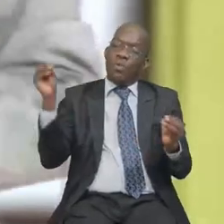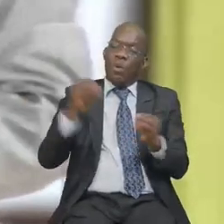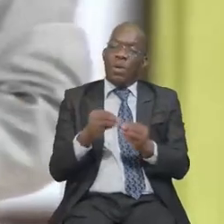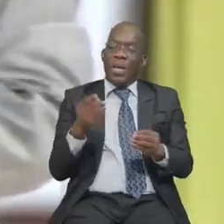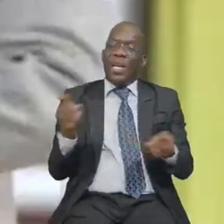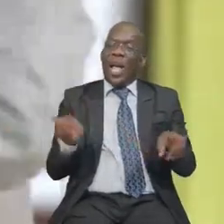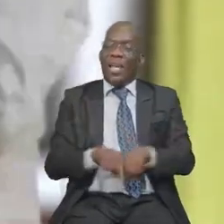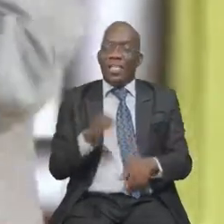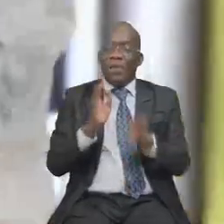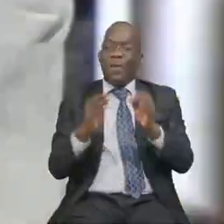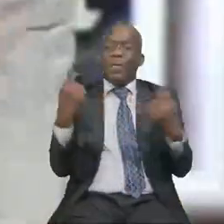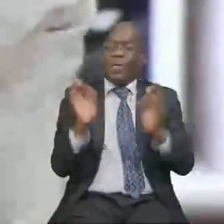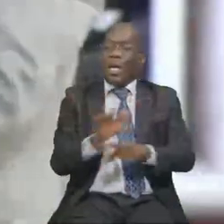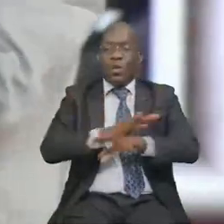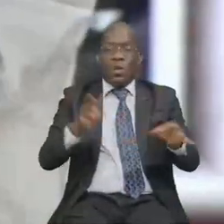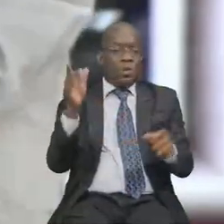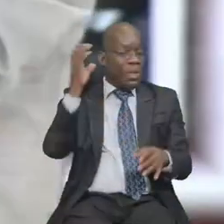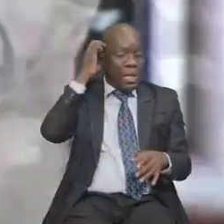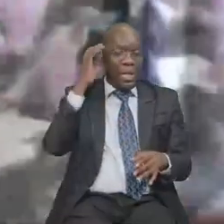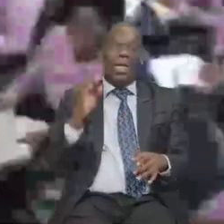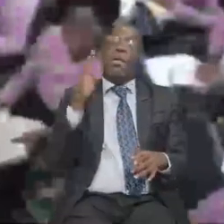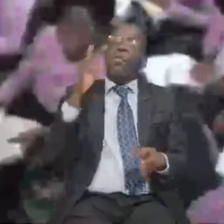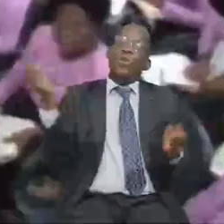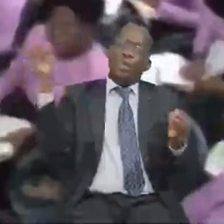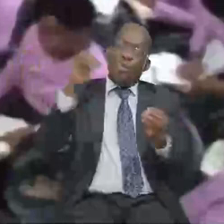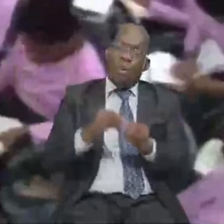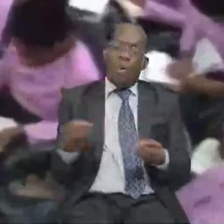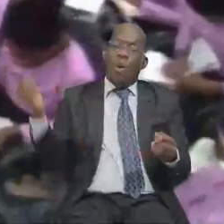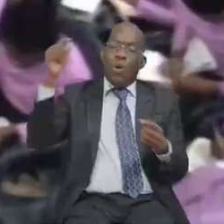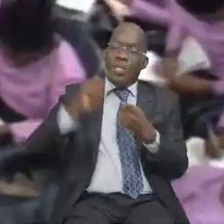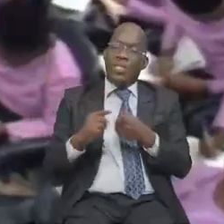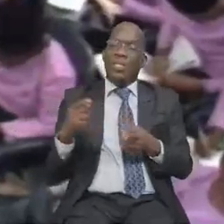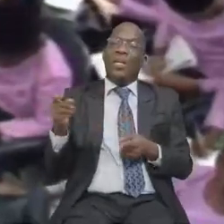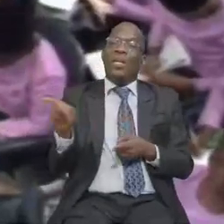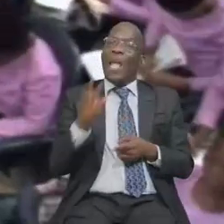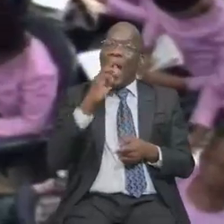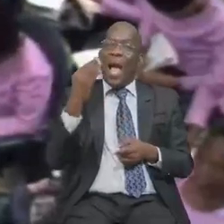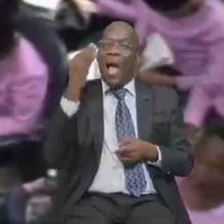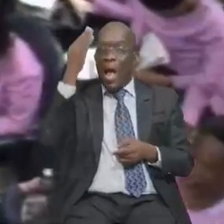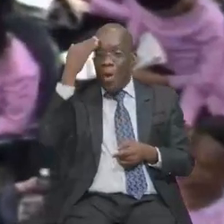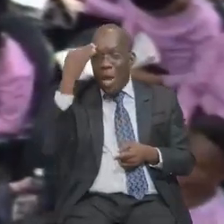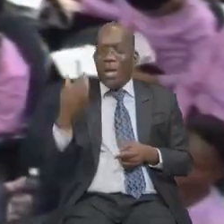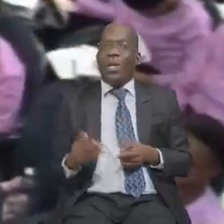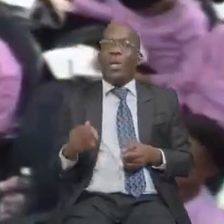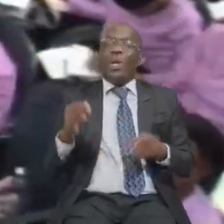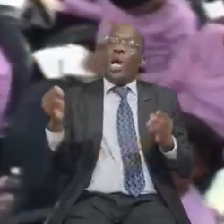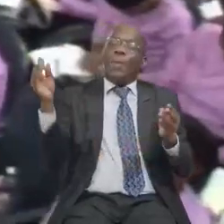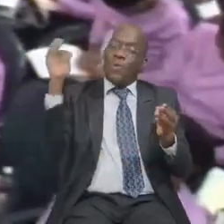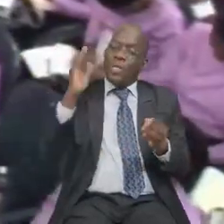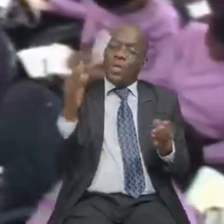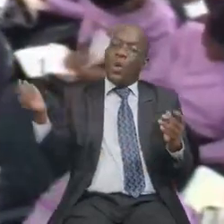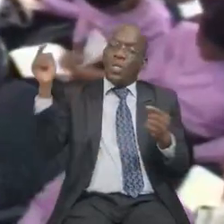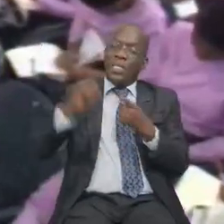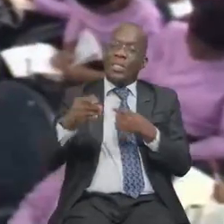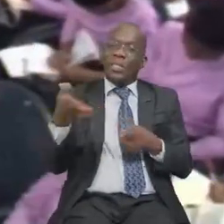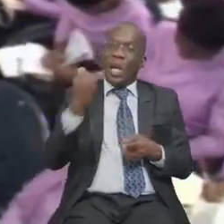pas attention. Tu prêches encore. Jusqu'à ce qu'il y ait une prise de conscience. Prêche davantage. Jusqu'à ce qu'il y ait la conviction.